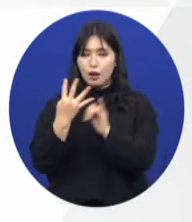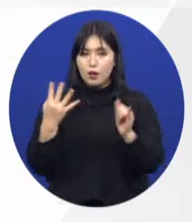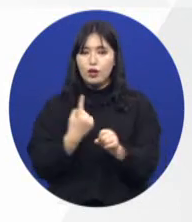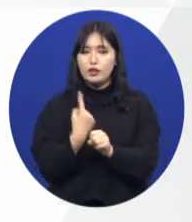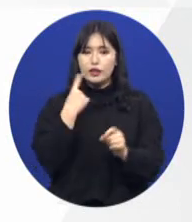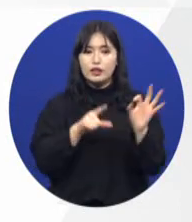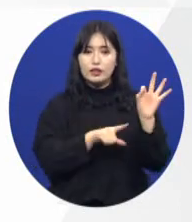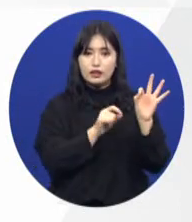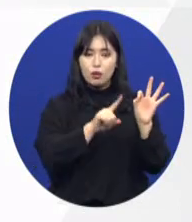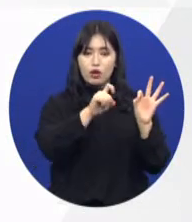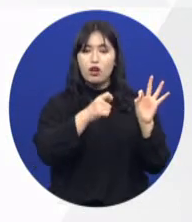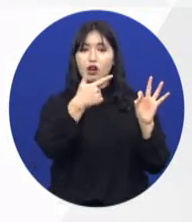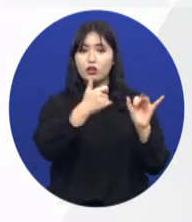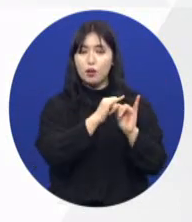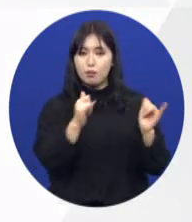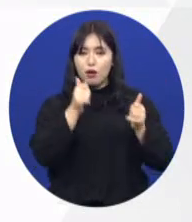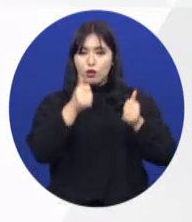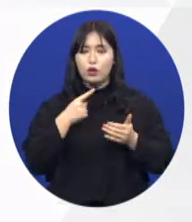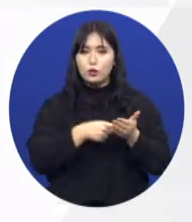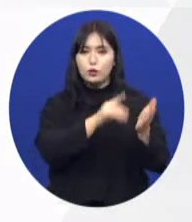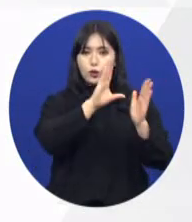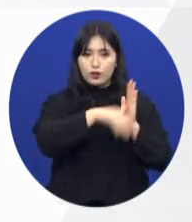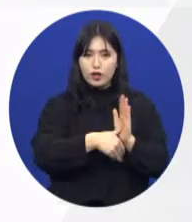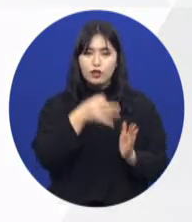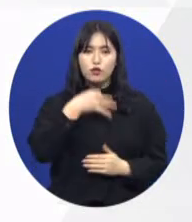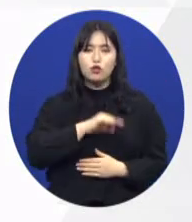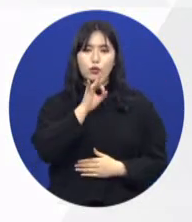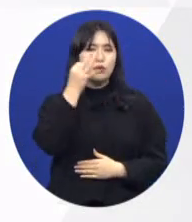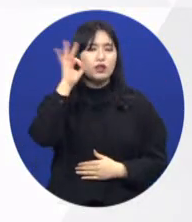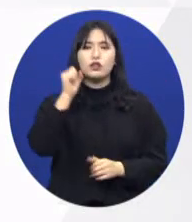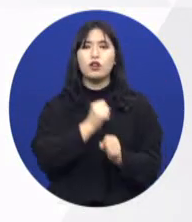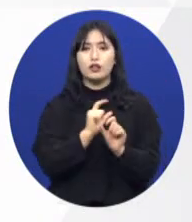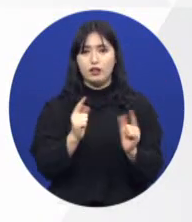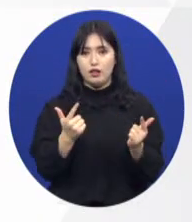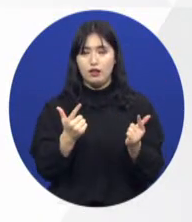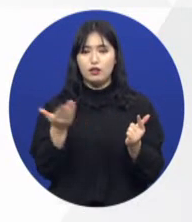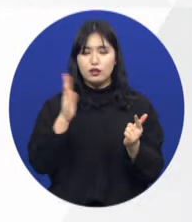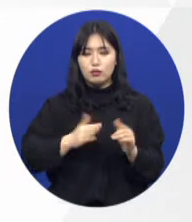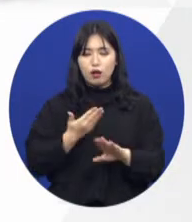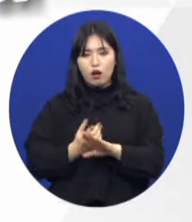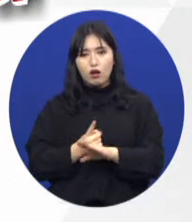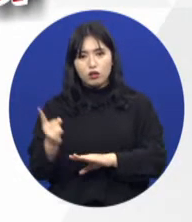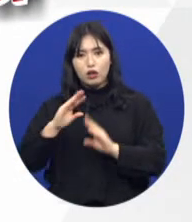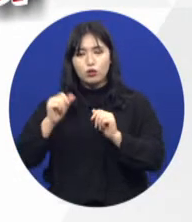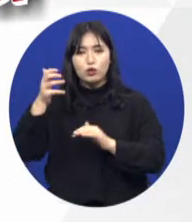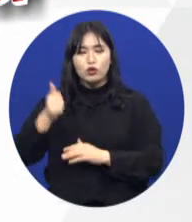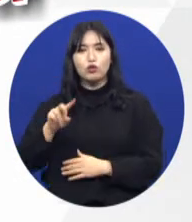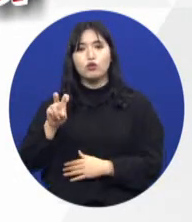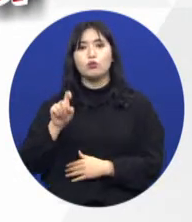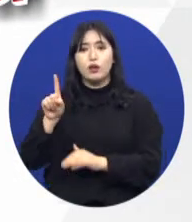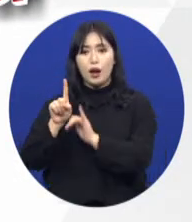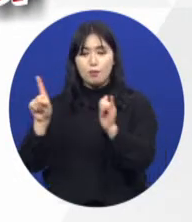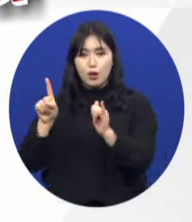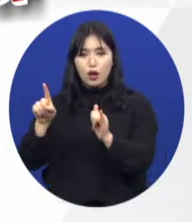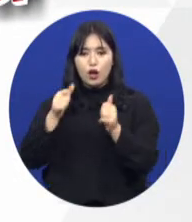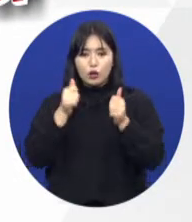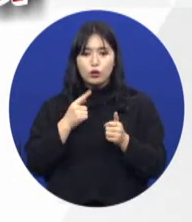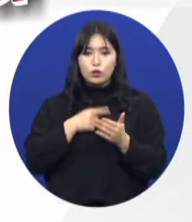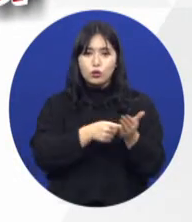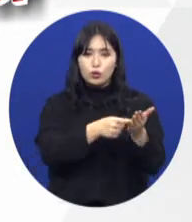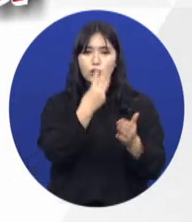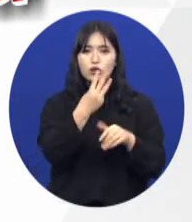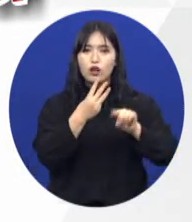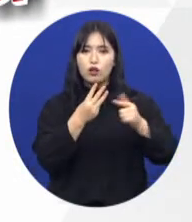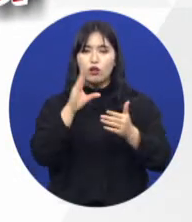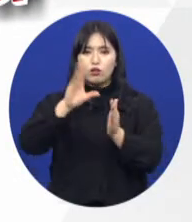10월 16명의 소송에서는 유익비를 인정하지 않았지만 또 다른 토지주 21명의 소송 3건에서는